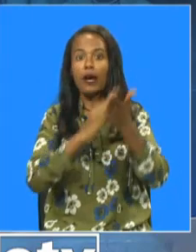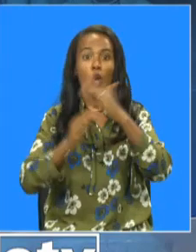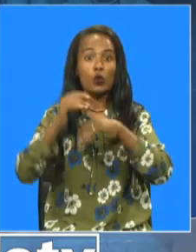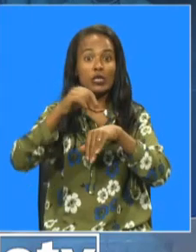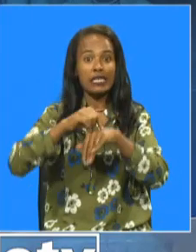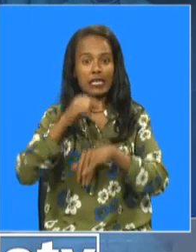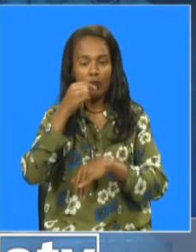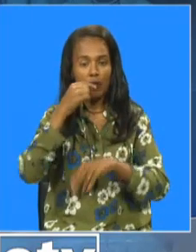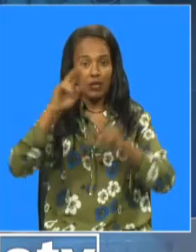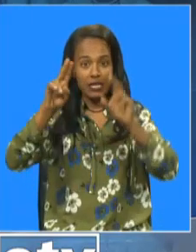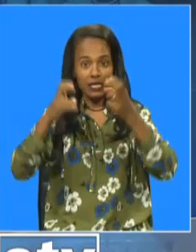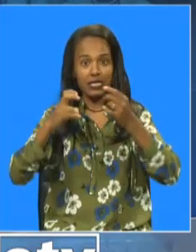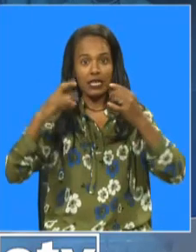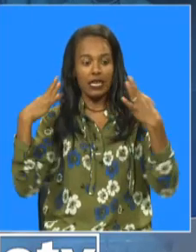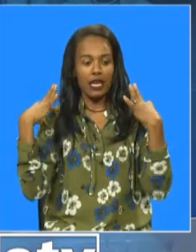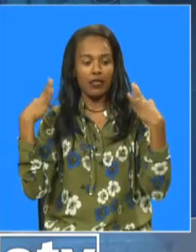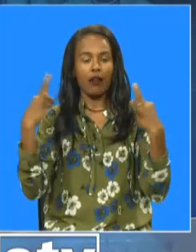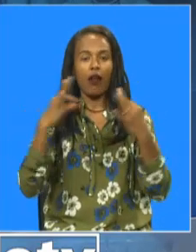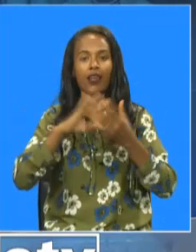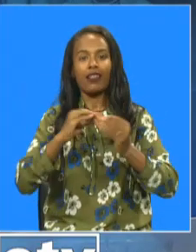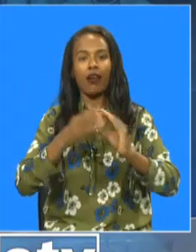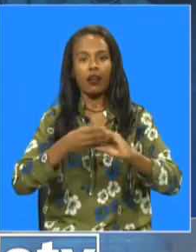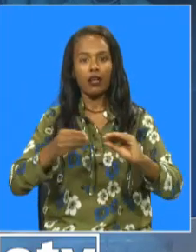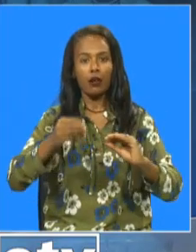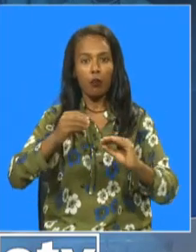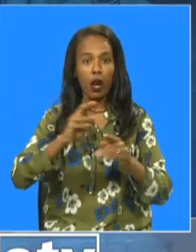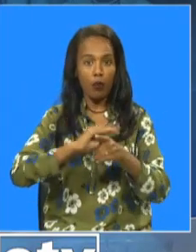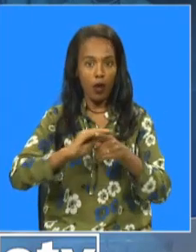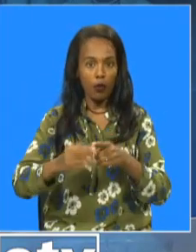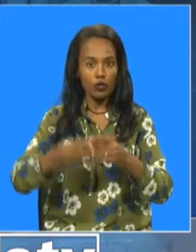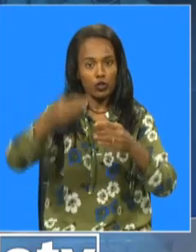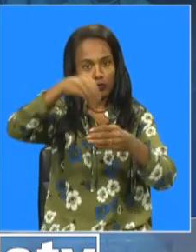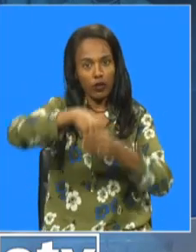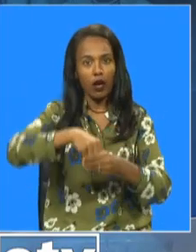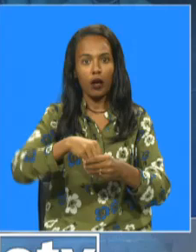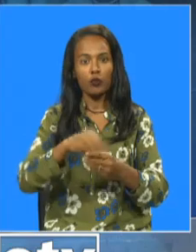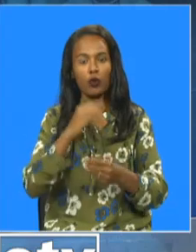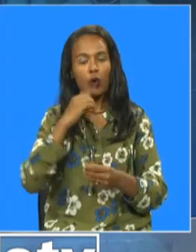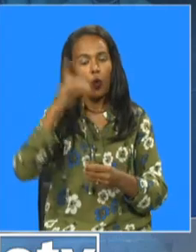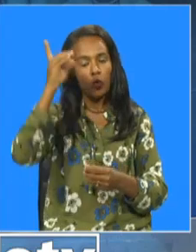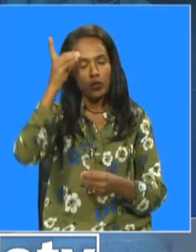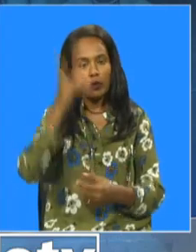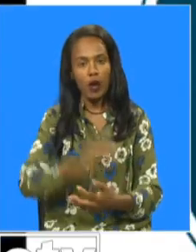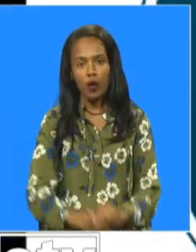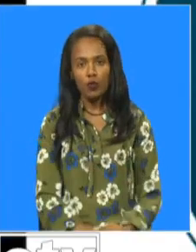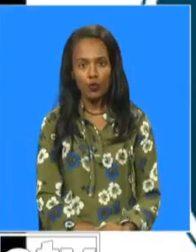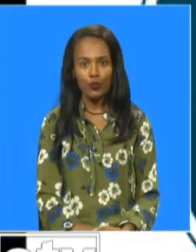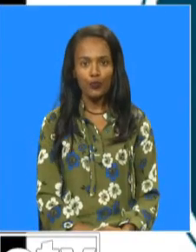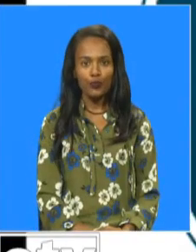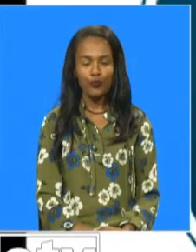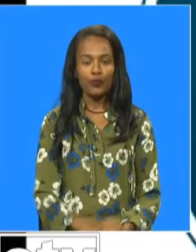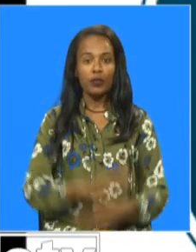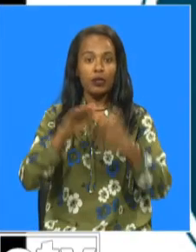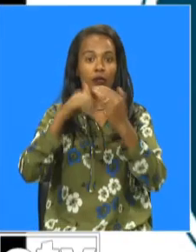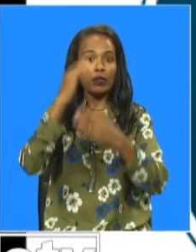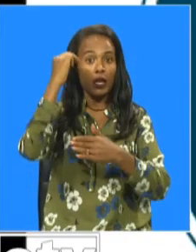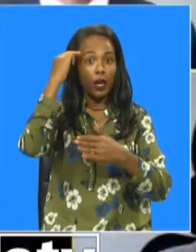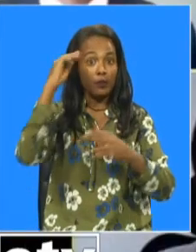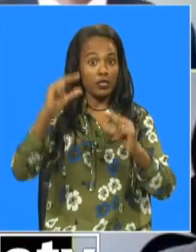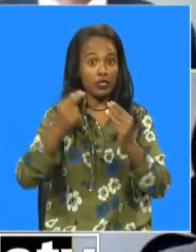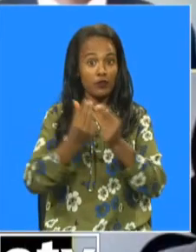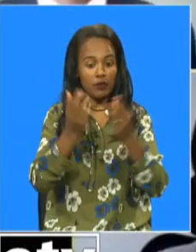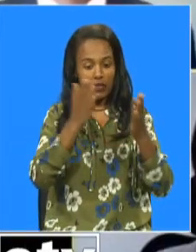ርዕስ የጤናና የታሪክ ባለሙያዎችን አወያይቷል። ኮሰን ብርሃኑ ተከታትሎታል። በጠቅላይ ሚኒስትር ጽህፈት